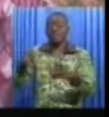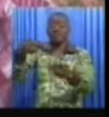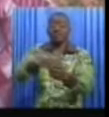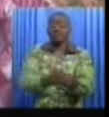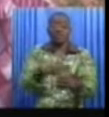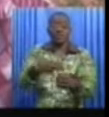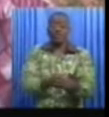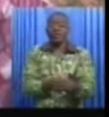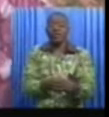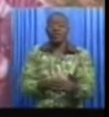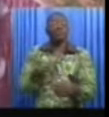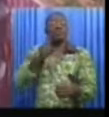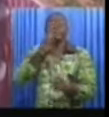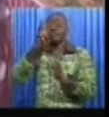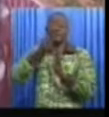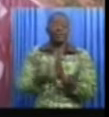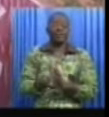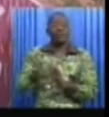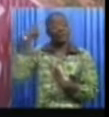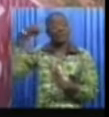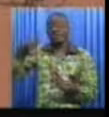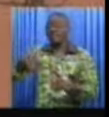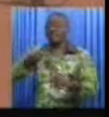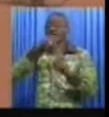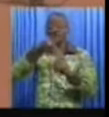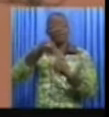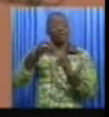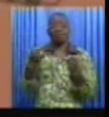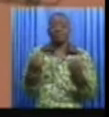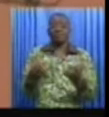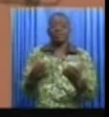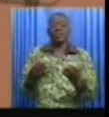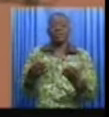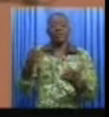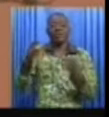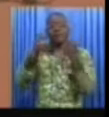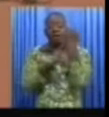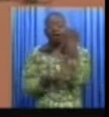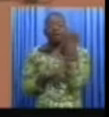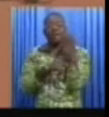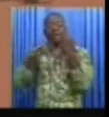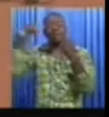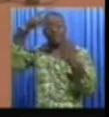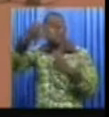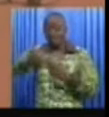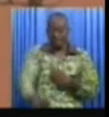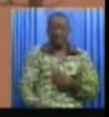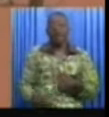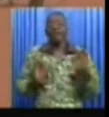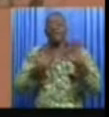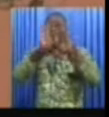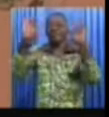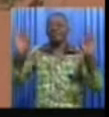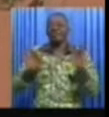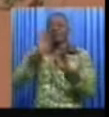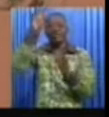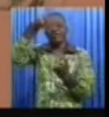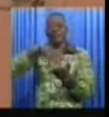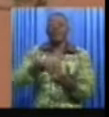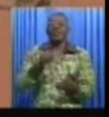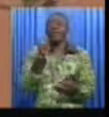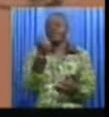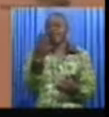c'est effectivement des potentialités énormes. La ville de Dédougou accueille les festivités du 11 décembre